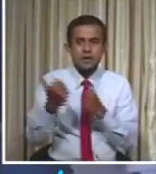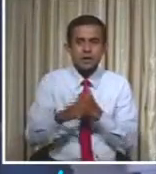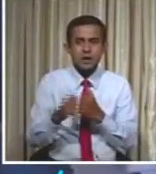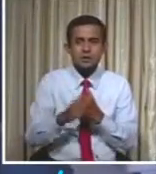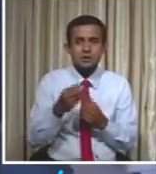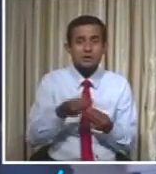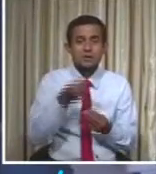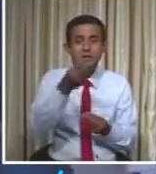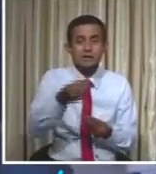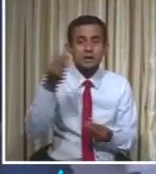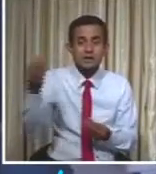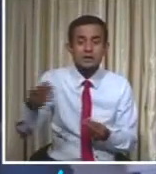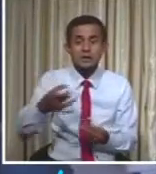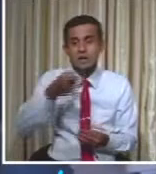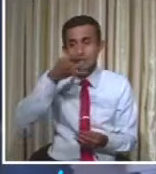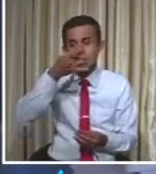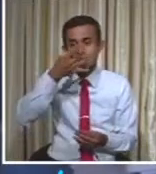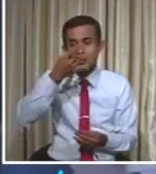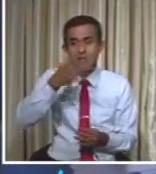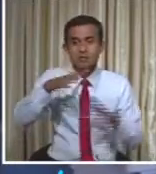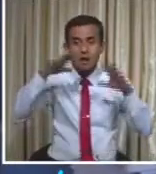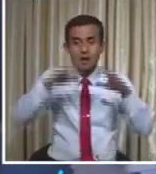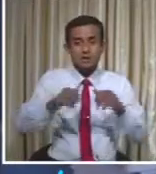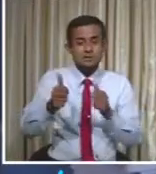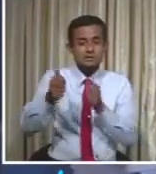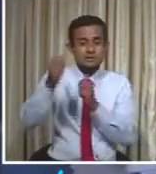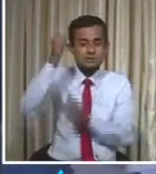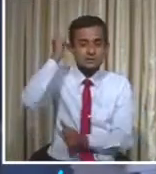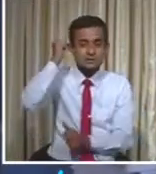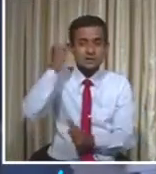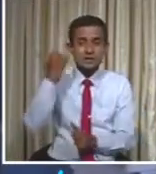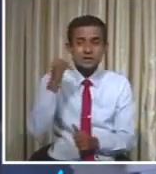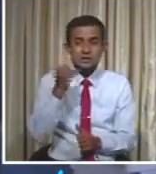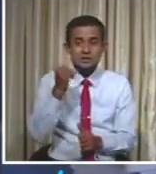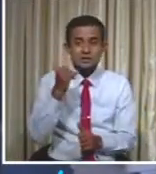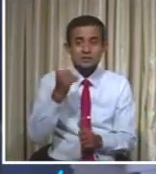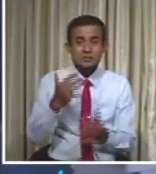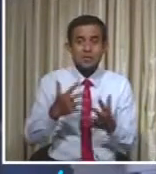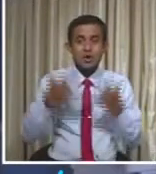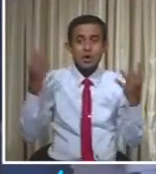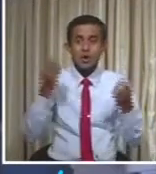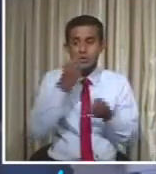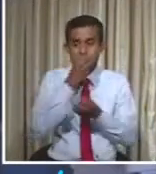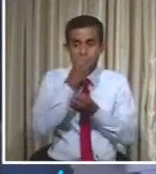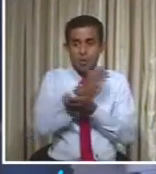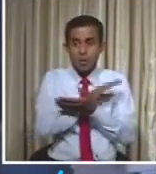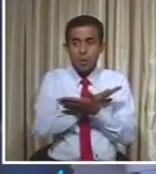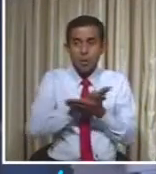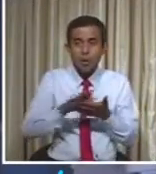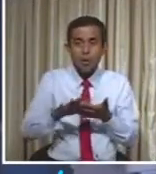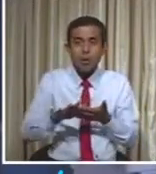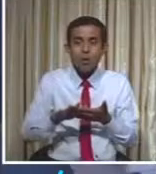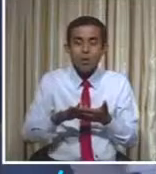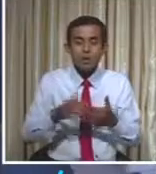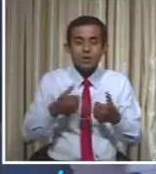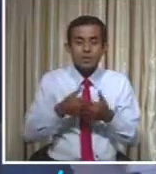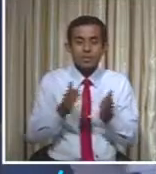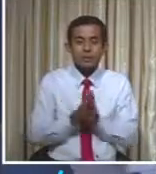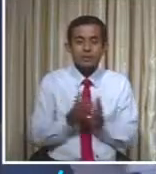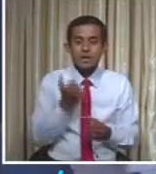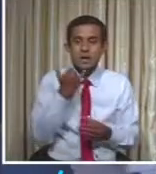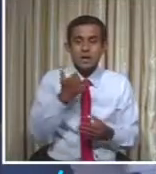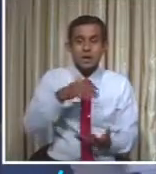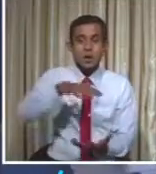බෙදහැරීම අයිතිය පෙට්‍රෝලියම් සංස්ථාවට තියෙන කාලේ සමහර ලොකු රෙස්ටොරන්ට් ලොකු ආපනශාලා තමන්ගේ පහසුව සඳහා